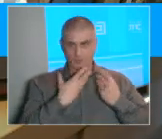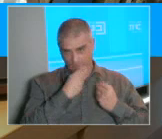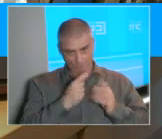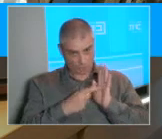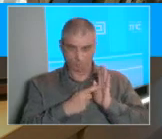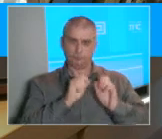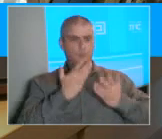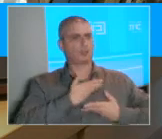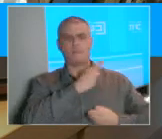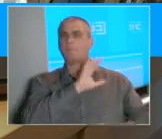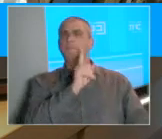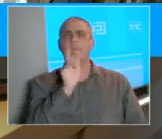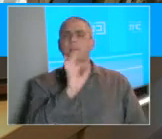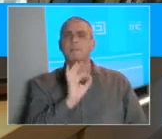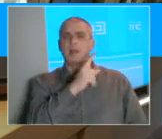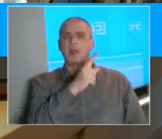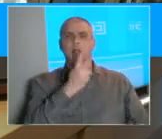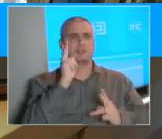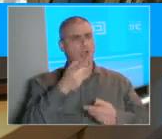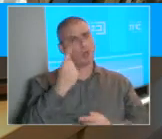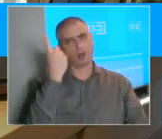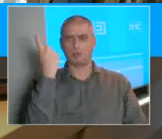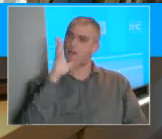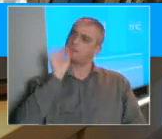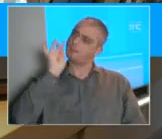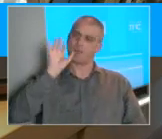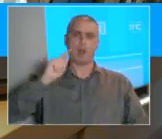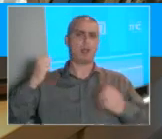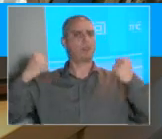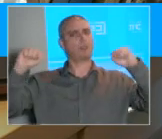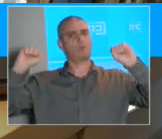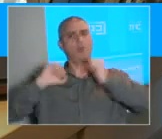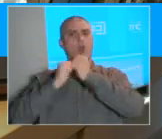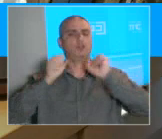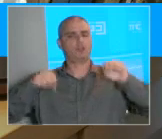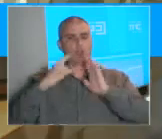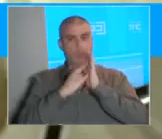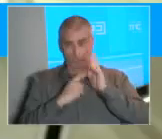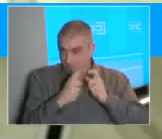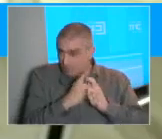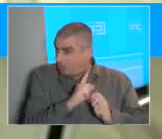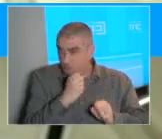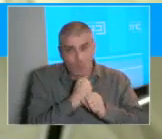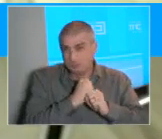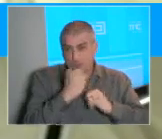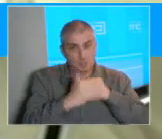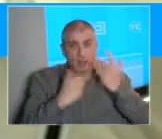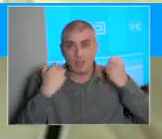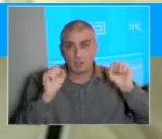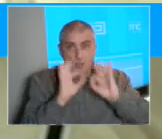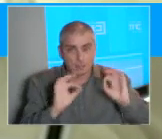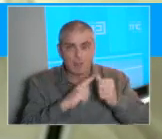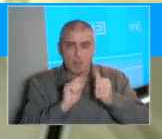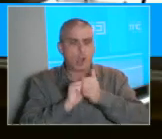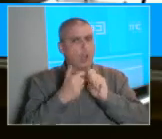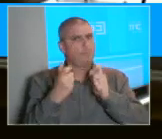מקיים. מי בכלל יכול להטיף על דמוקרטיה או על שלטון חוק? מפלגה שאיננה מקיימת הליך דמוקרטי, או